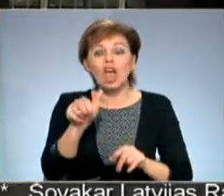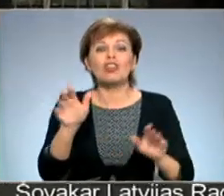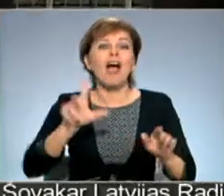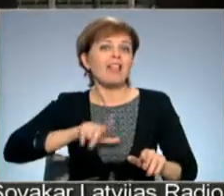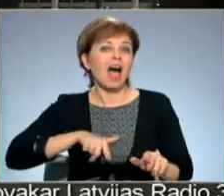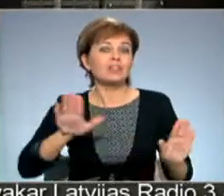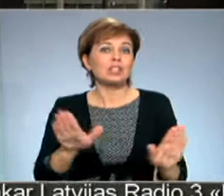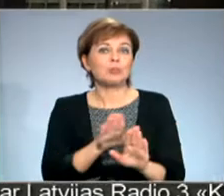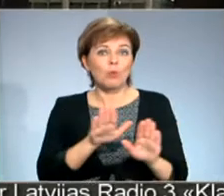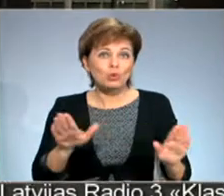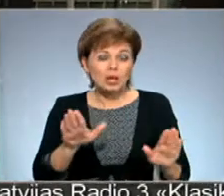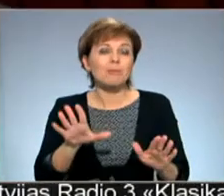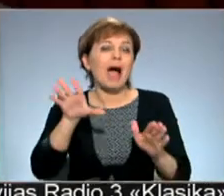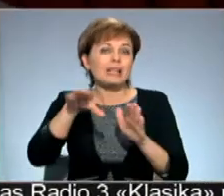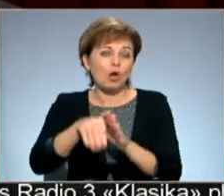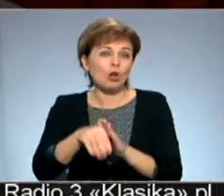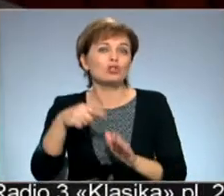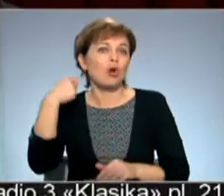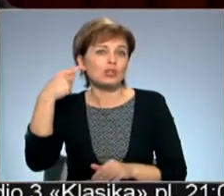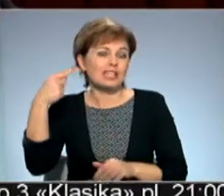mūziķi performēs Londonas sabiedrībai.